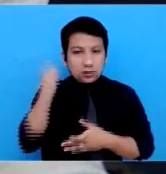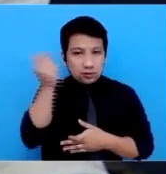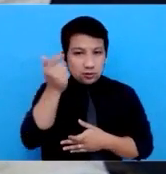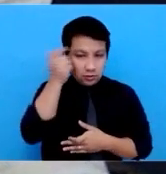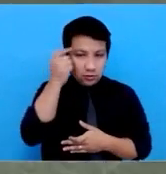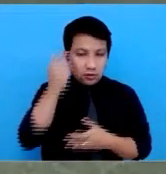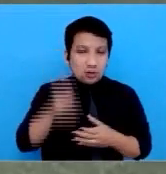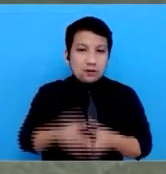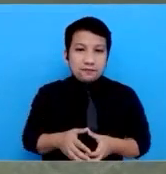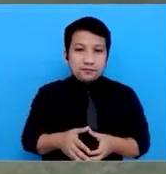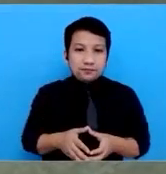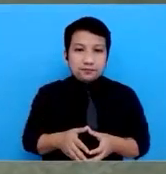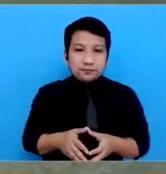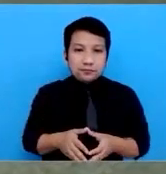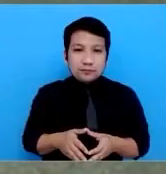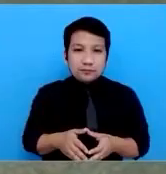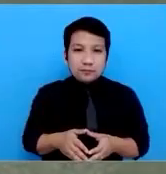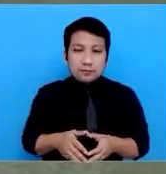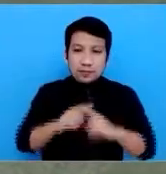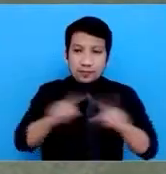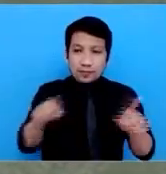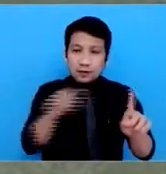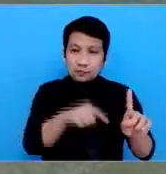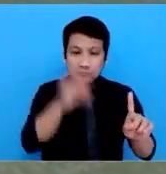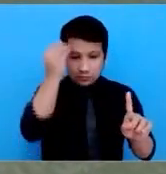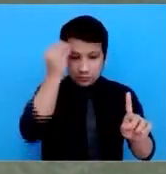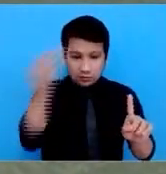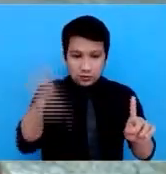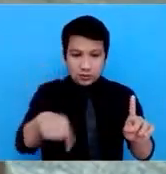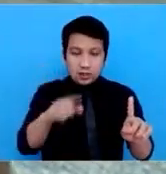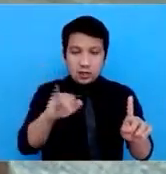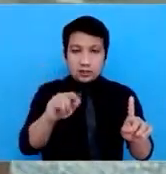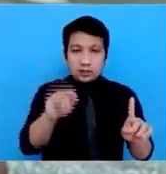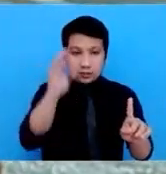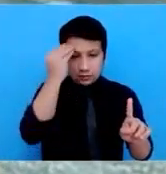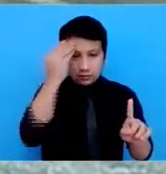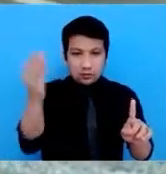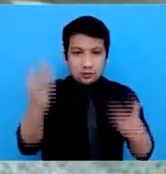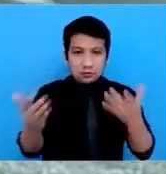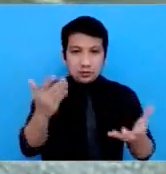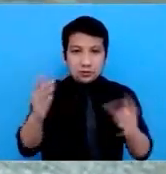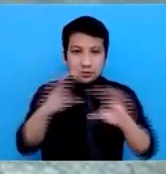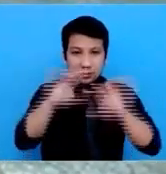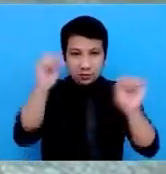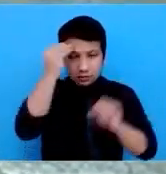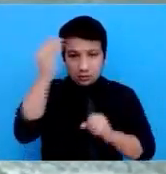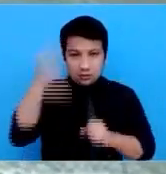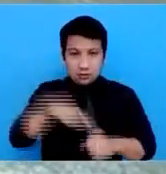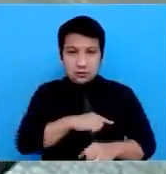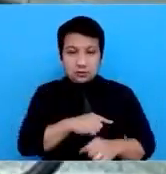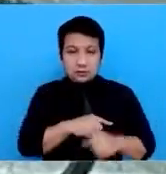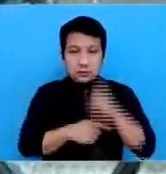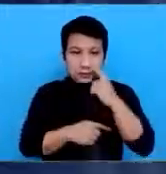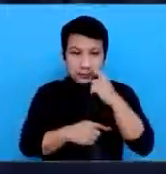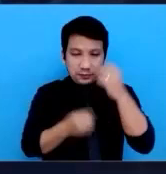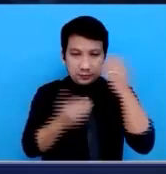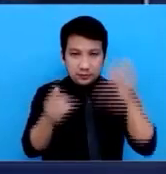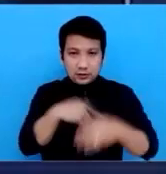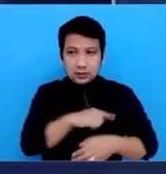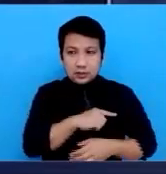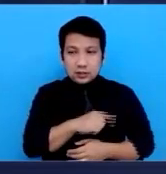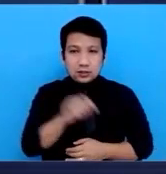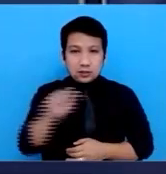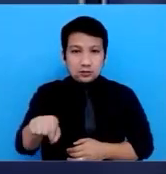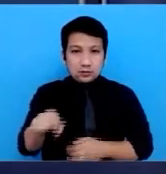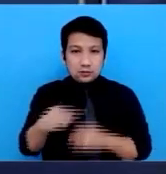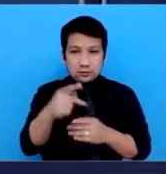Nograles na may parameters na sinusunod ang pamahalaan sa pagdedeklara ng alert level. Kabilang sa parameters na ito ang 2-week